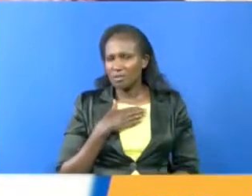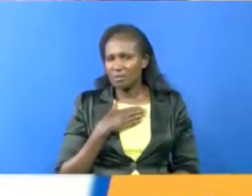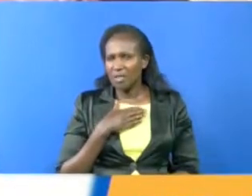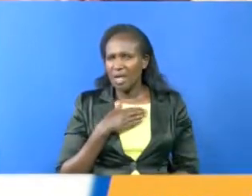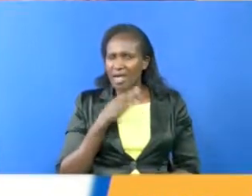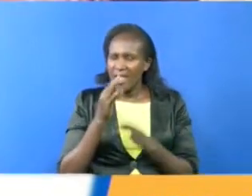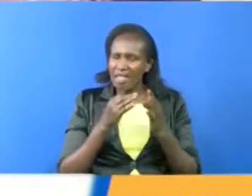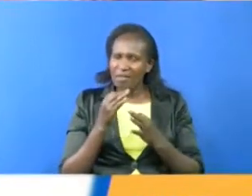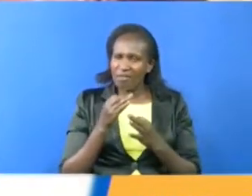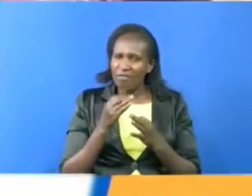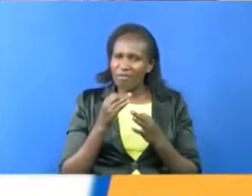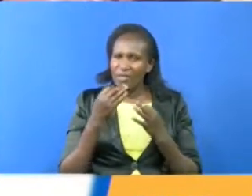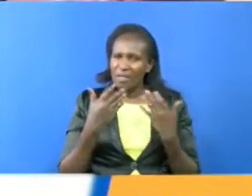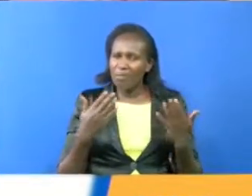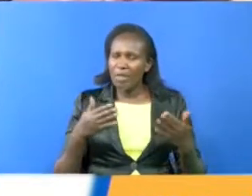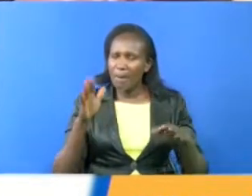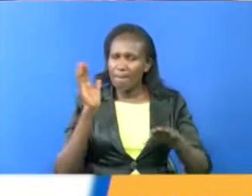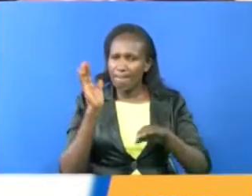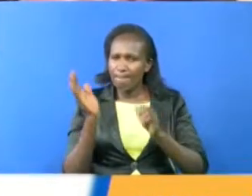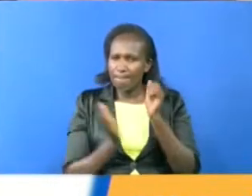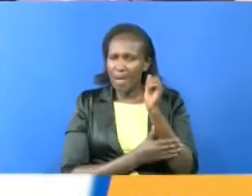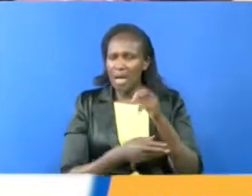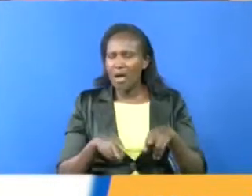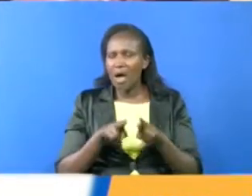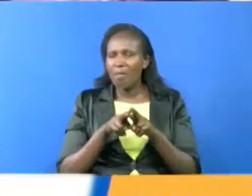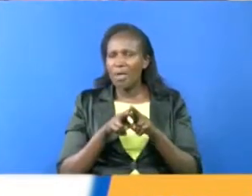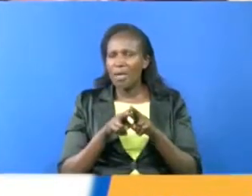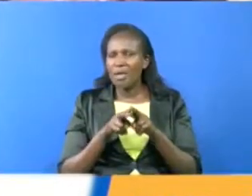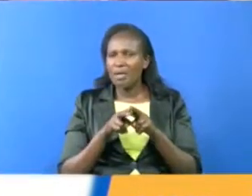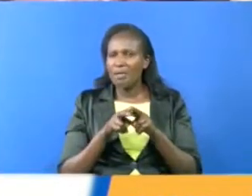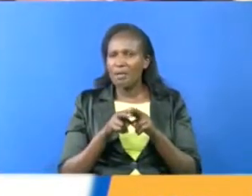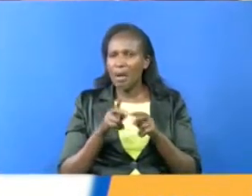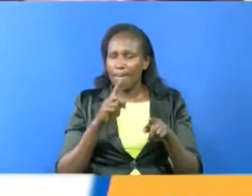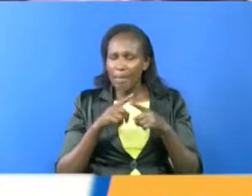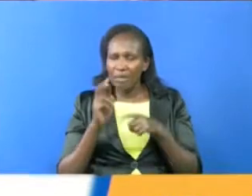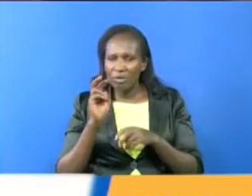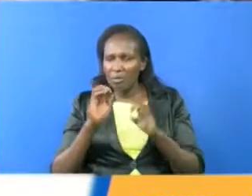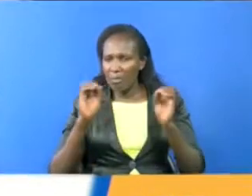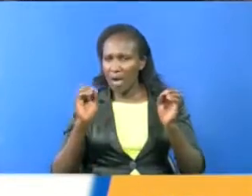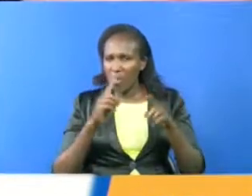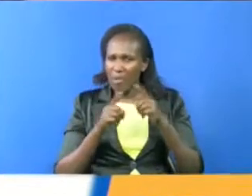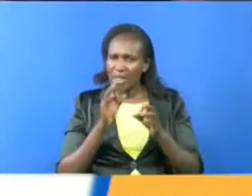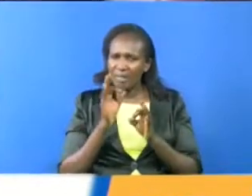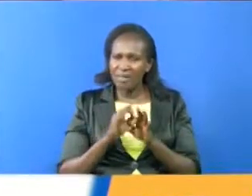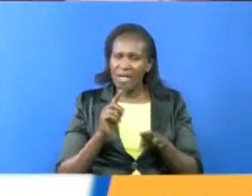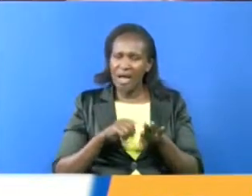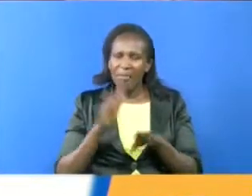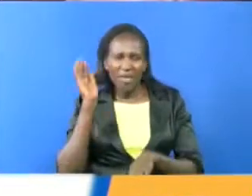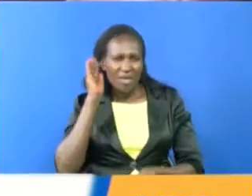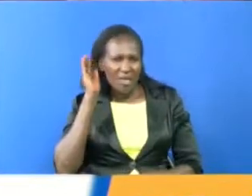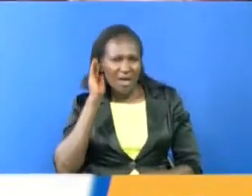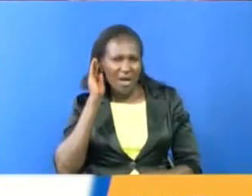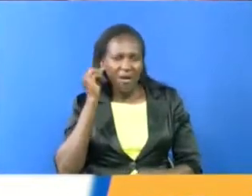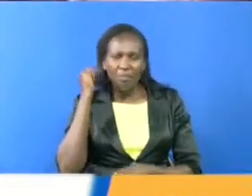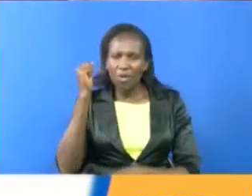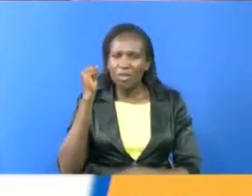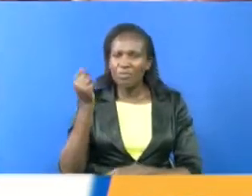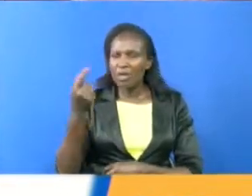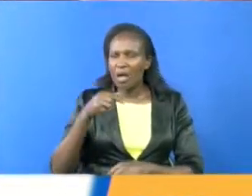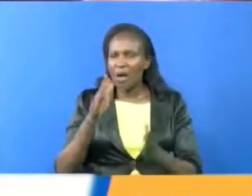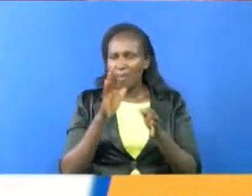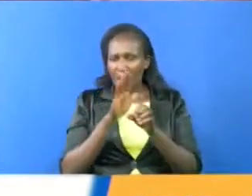kitendeka hatuwaoni, mali kiporo hatuwaoni, lakini wakati wanasikia siasa wanakuja na tia gas mingi. So